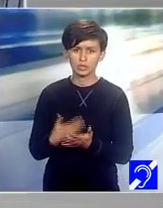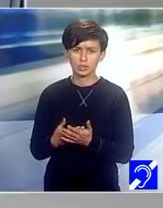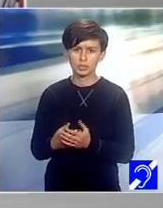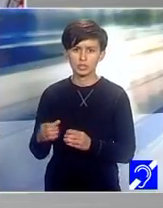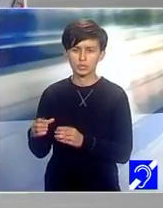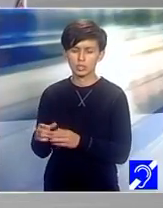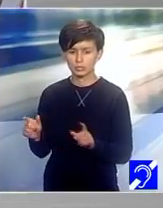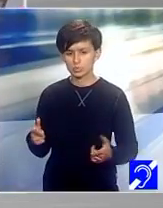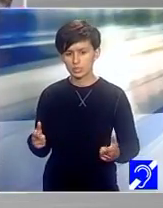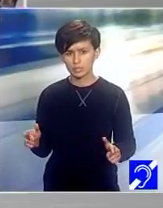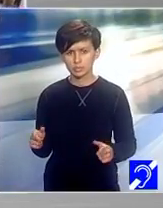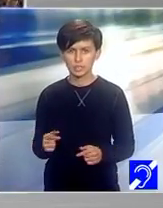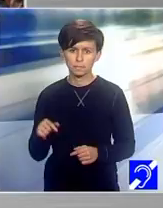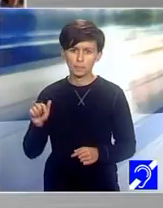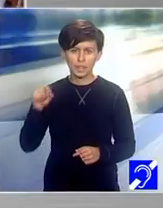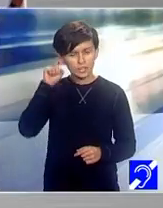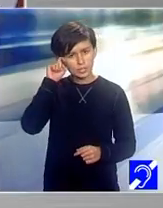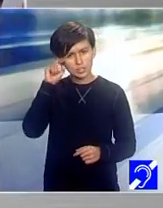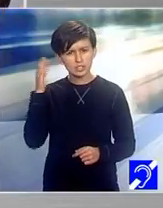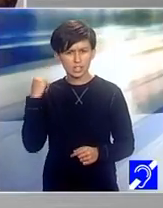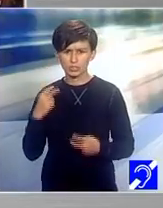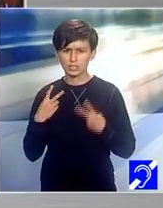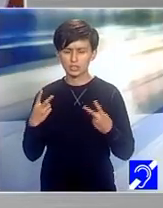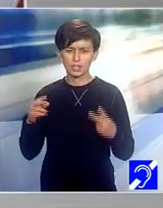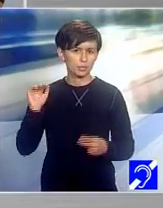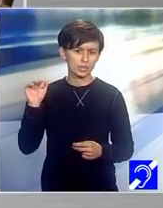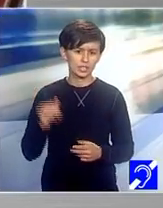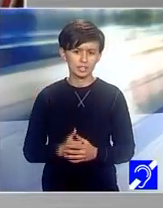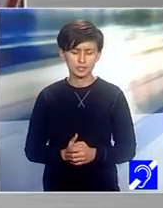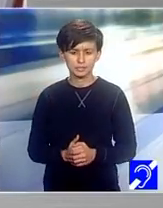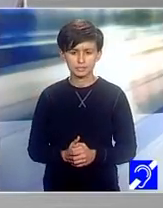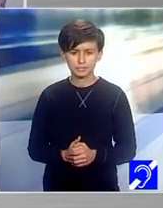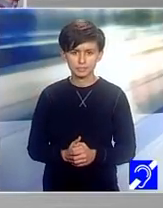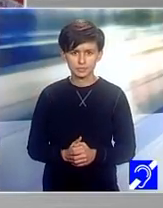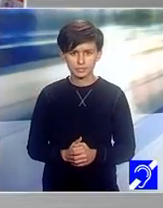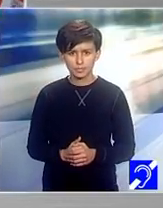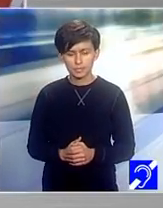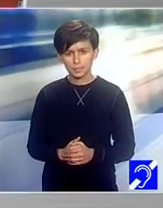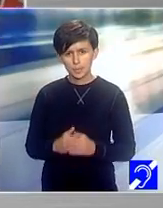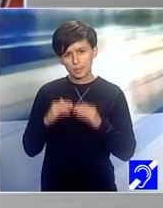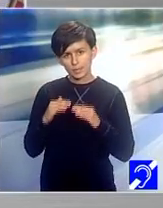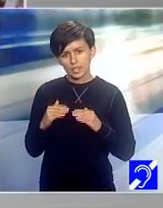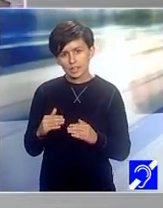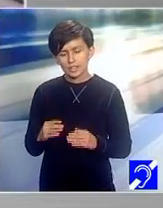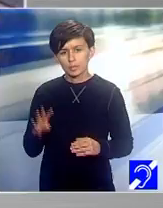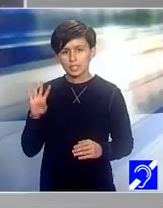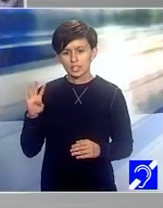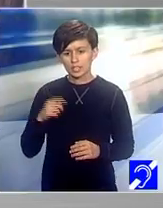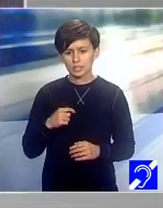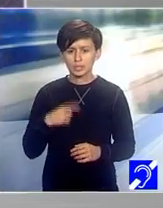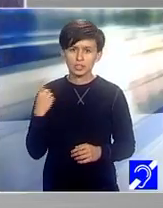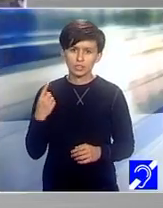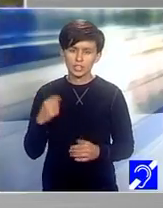punctuale. Crezi că au cântărit în vreun fel? Dacă nu mă înșel, în faza unde au rămas 4 orașe, problema aceasta legată de integrarea romilor